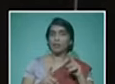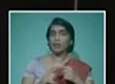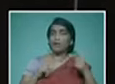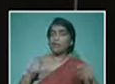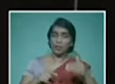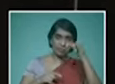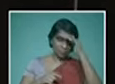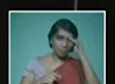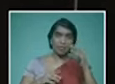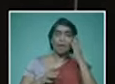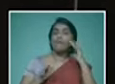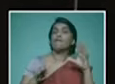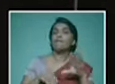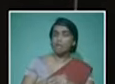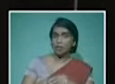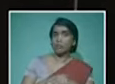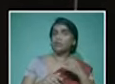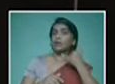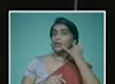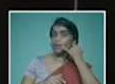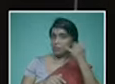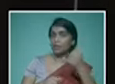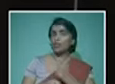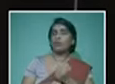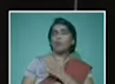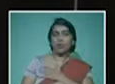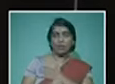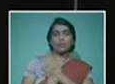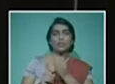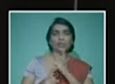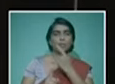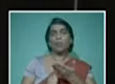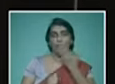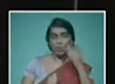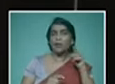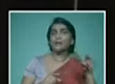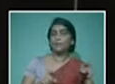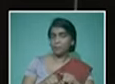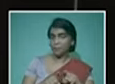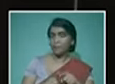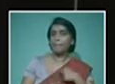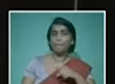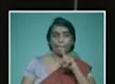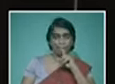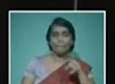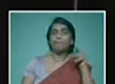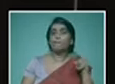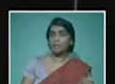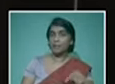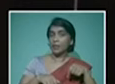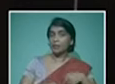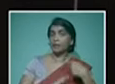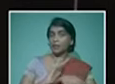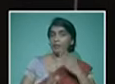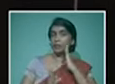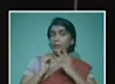විපක්ෂ නායකතුමාගේ බිරිඳත් එතුමාට කතා කරා කියලා ගෝඨාභය රාජපක්ෂ මැතිතුමා අපි සමග කිව්වා. ඉතින් එතුමාට මම කියන්න කැමතියි මේ රටට දැන්